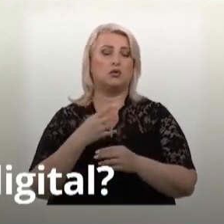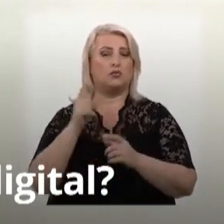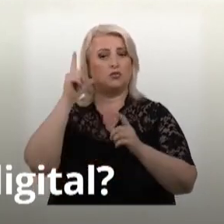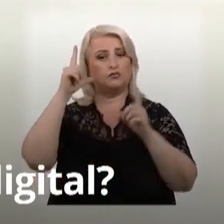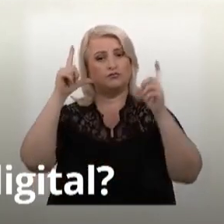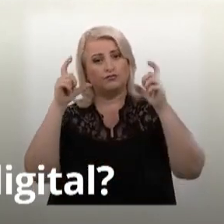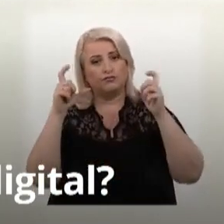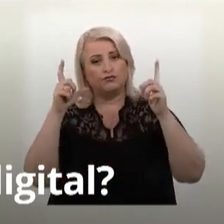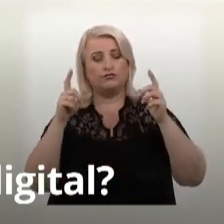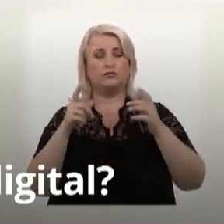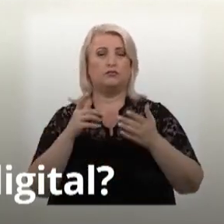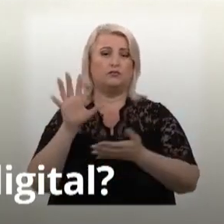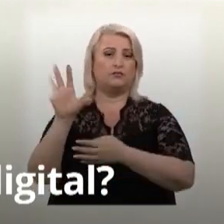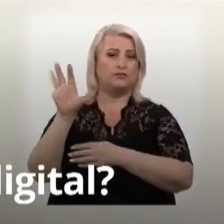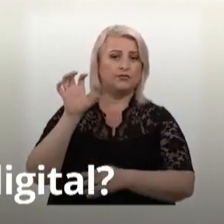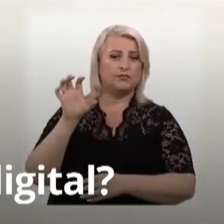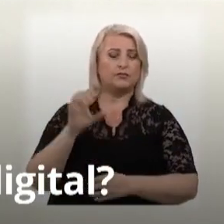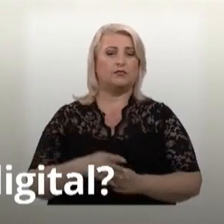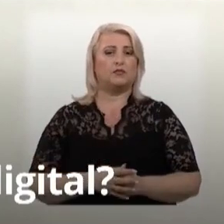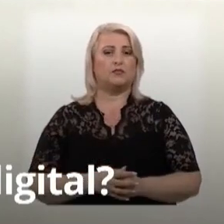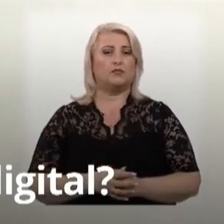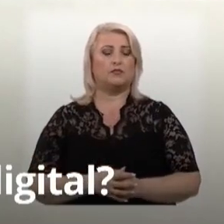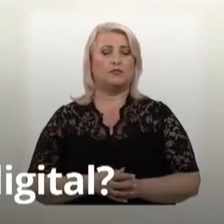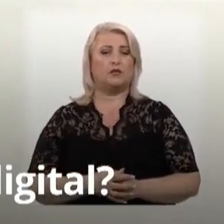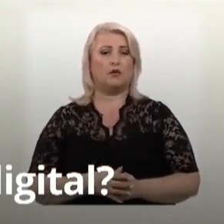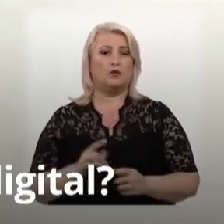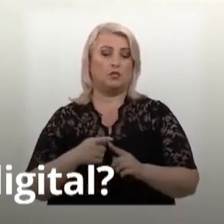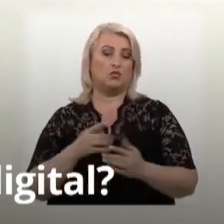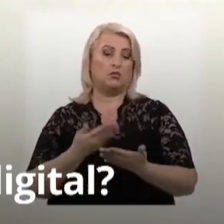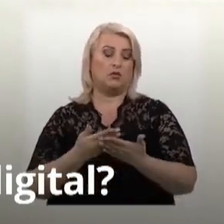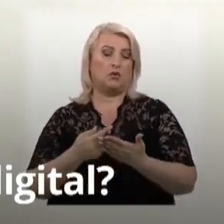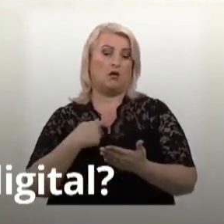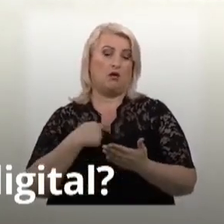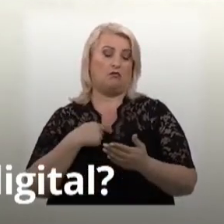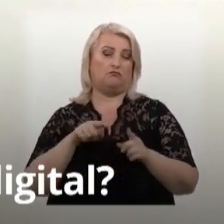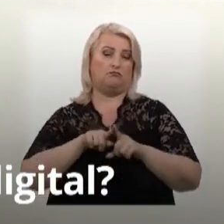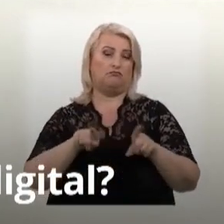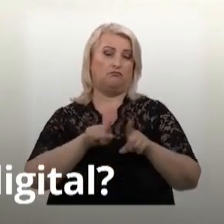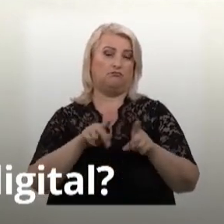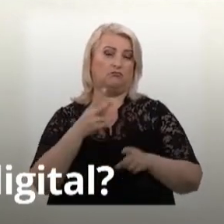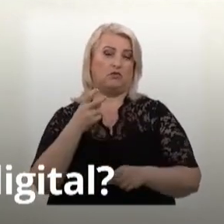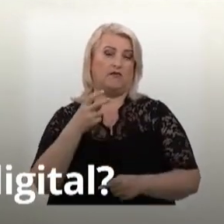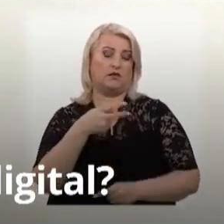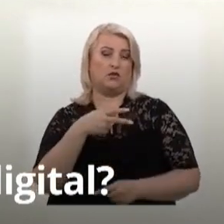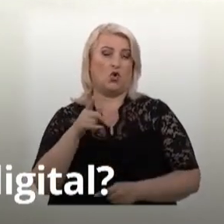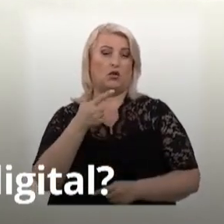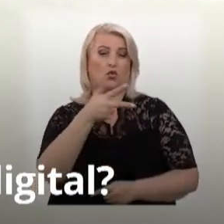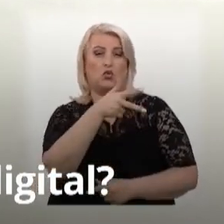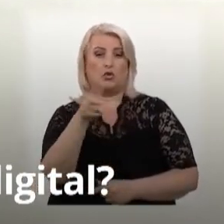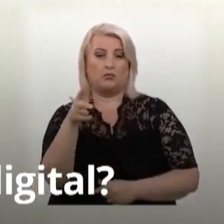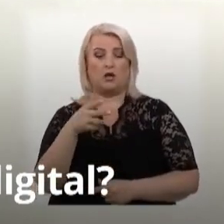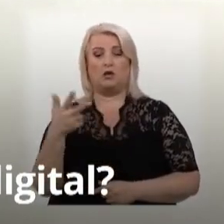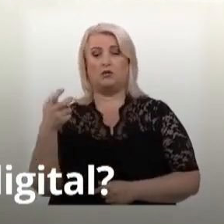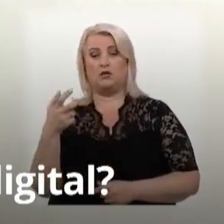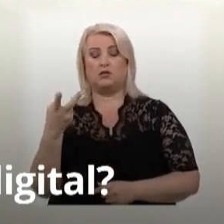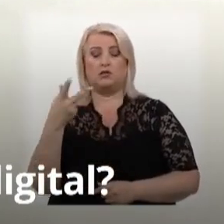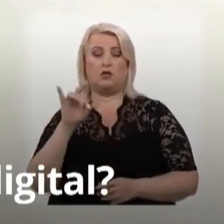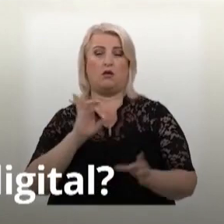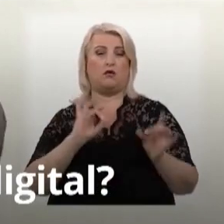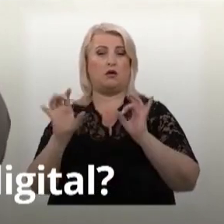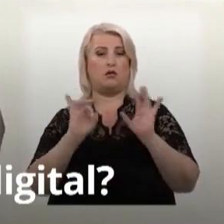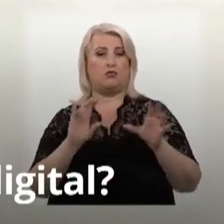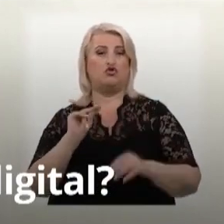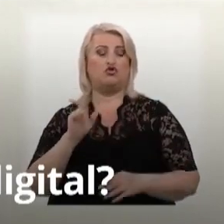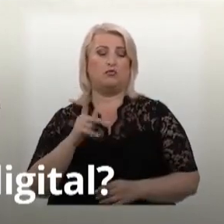poză cum spuneam că semnul tu da Pentru că eu așa că distribuie 200 de euro pe un video și 300 pe publicitate